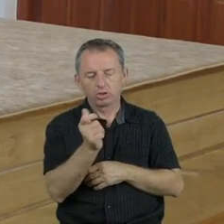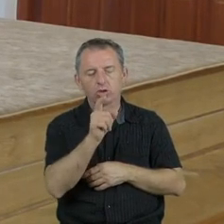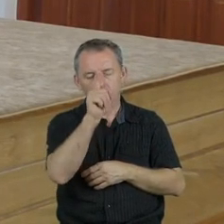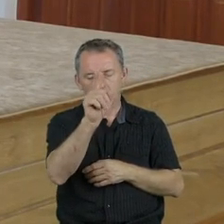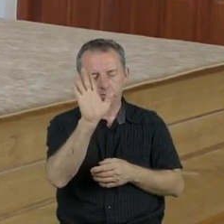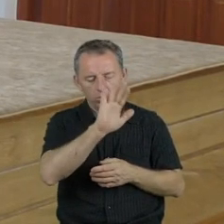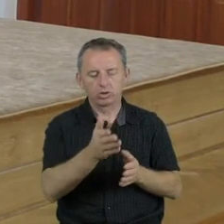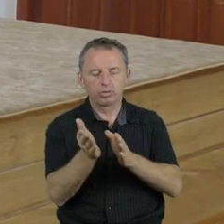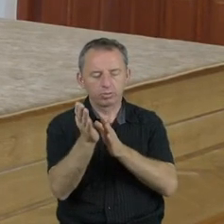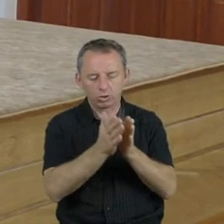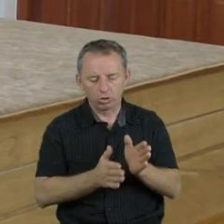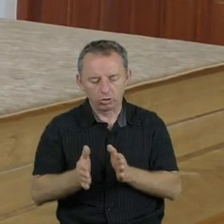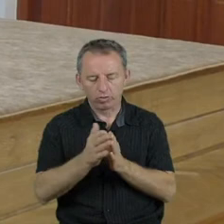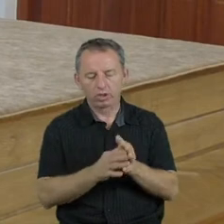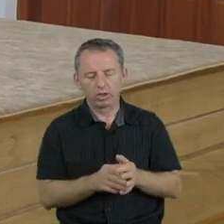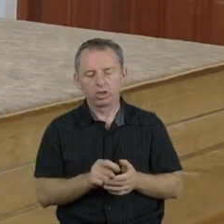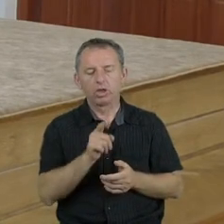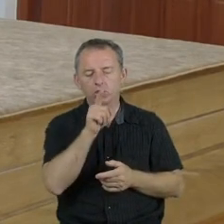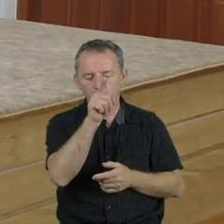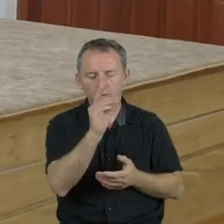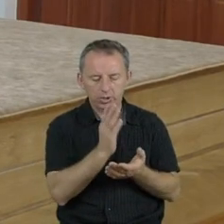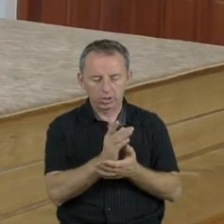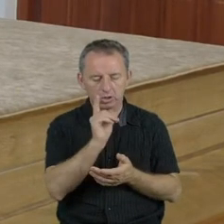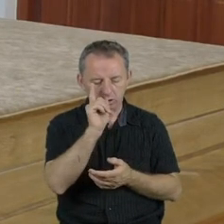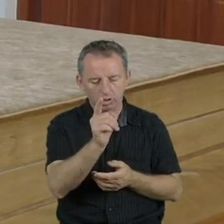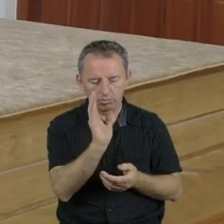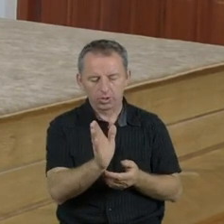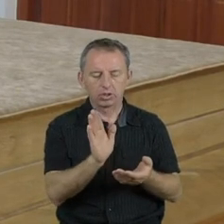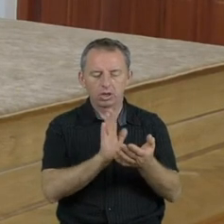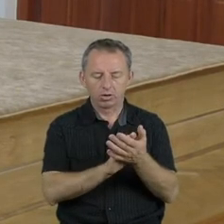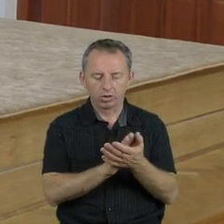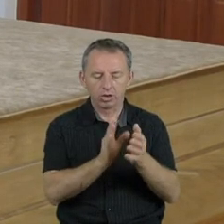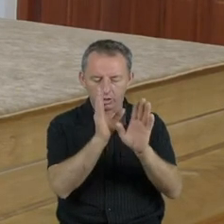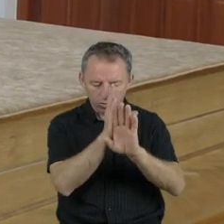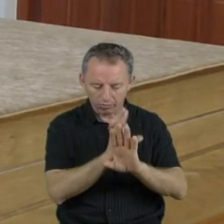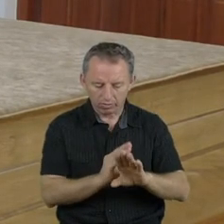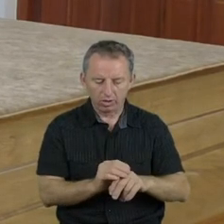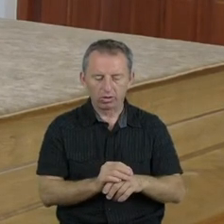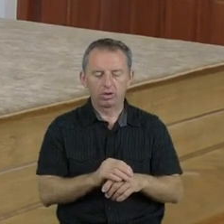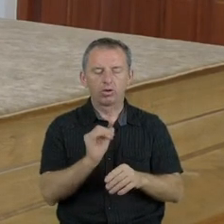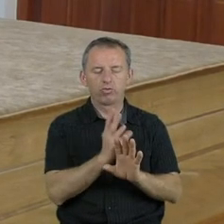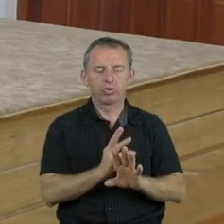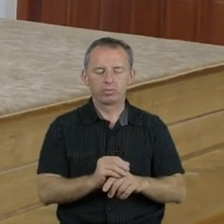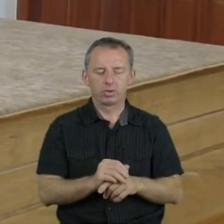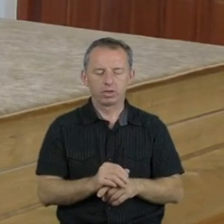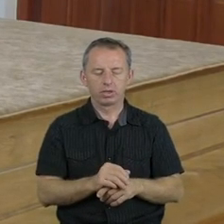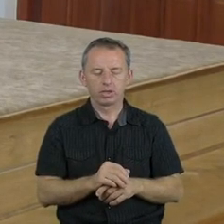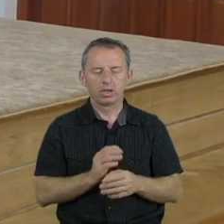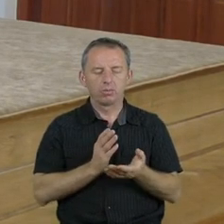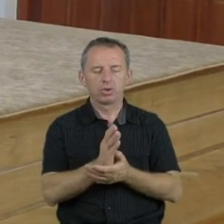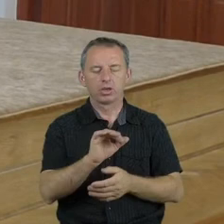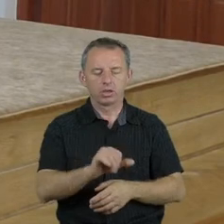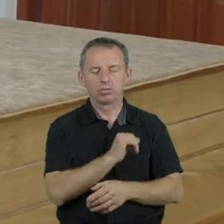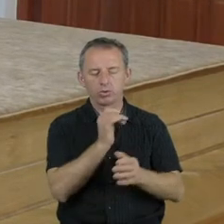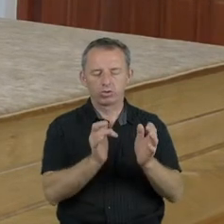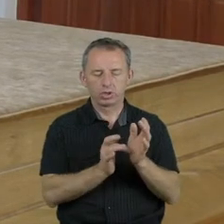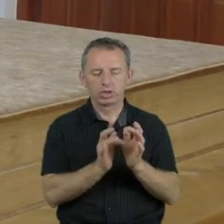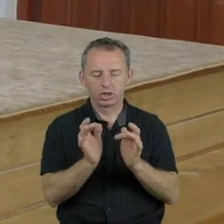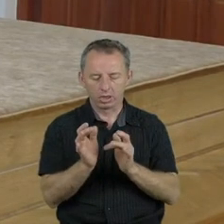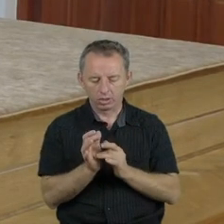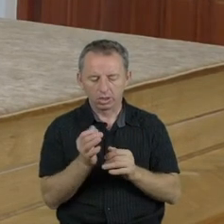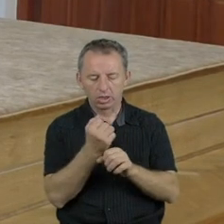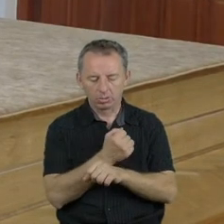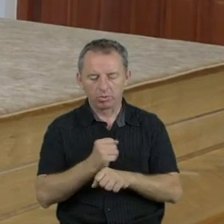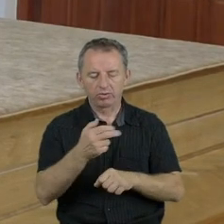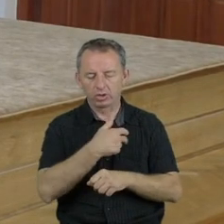przygotowałeś. Tobie i tylko Tobie niech będzie cześć, chwała i uwielbienie przez imię Jezusa Chrystusa,